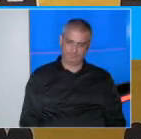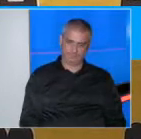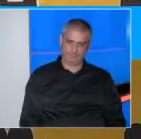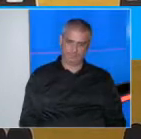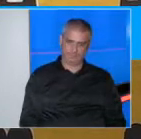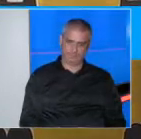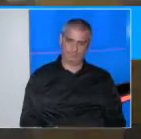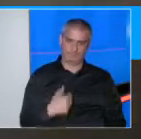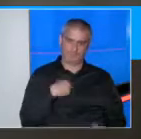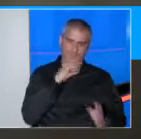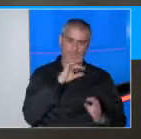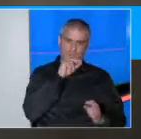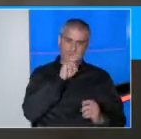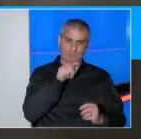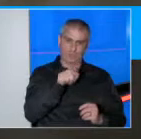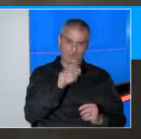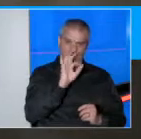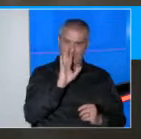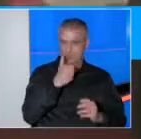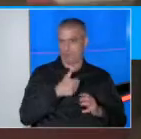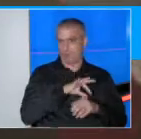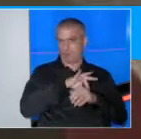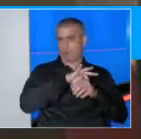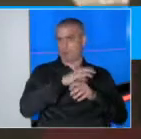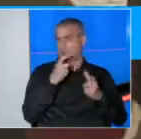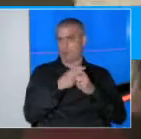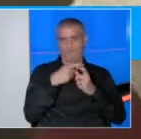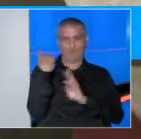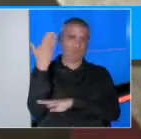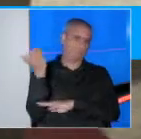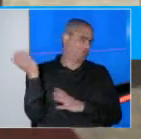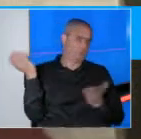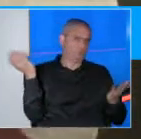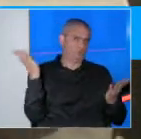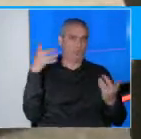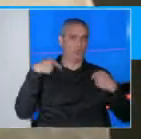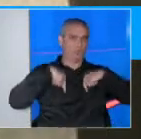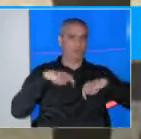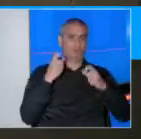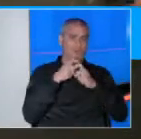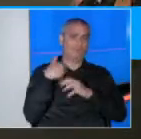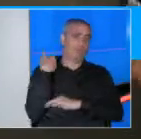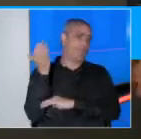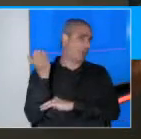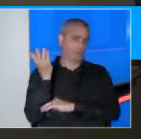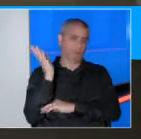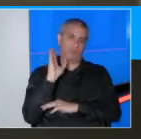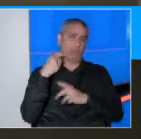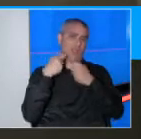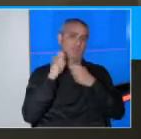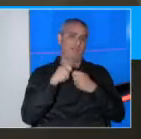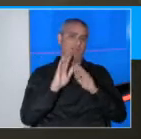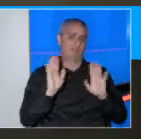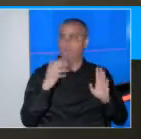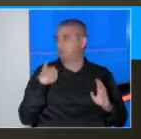להתייחס עדיין לעניין הזה, כי הוא עדיין יכול לנהל אתכם מבחוץ, כפי שנאמר, להיות יושב ראש המפלגה מבחוץ, הוא פשוט לא יהיה חבר